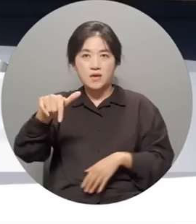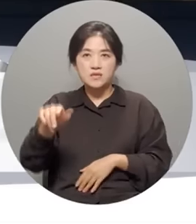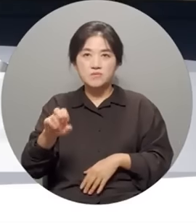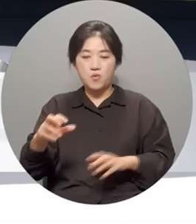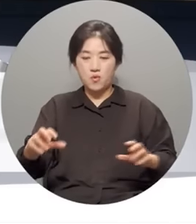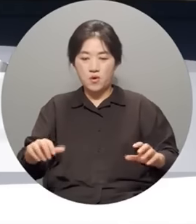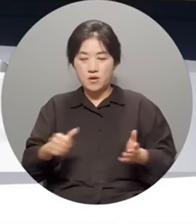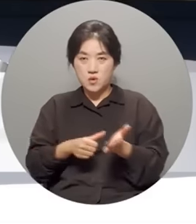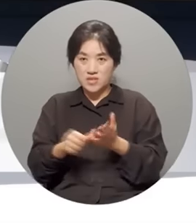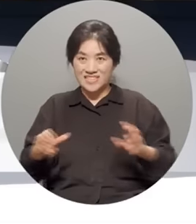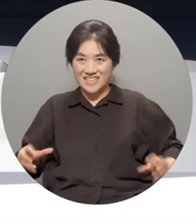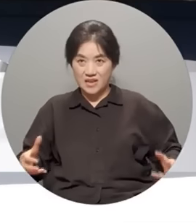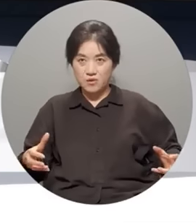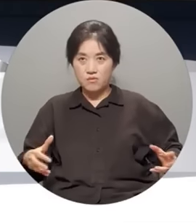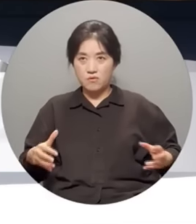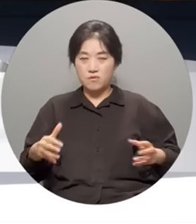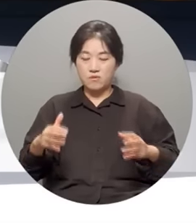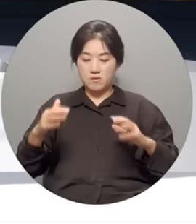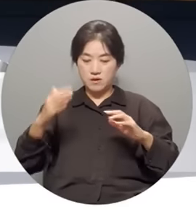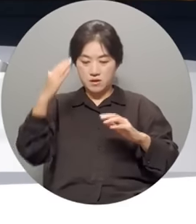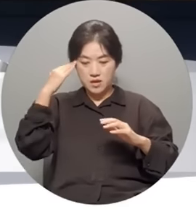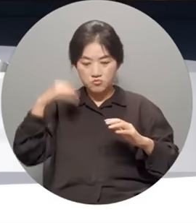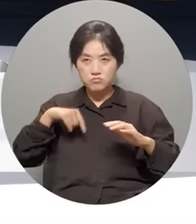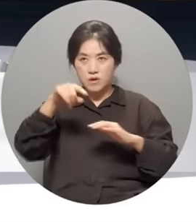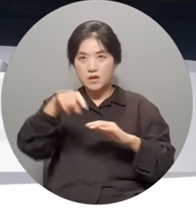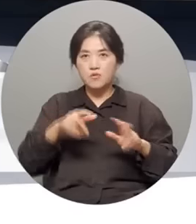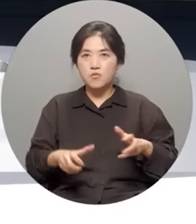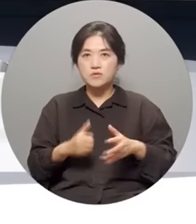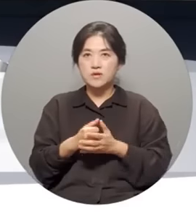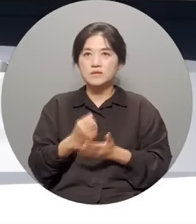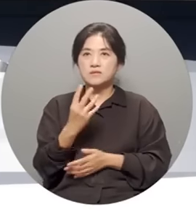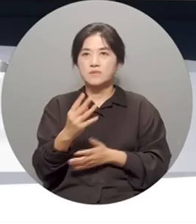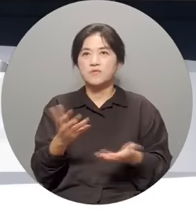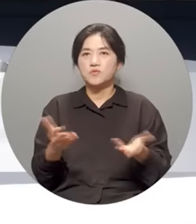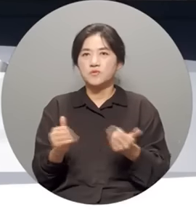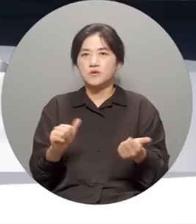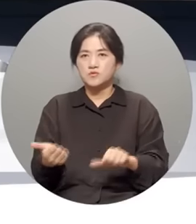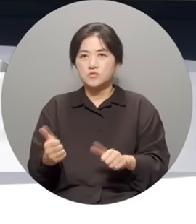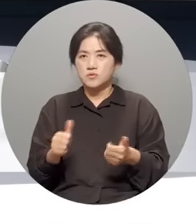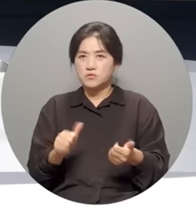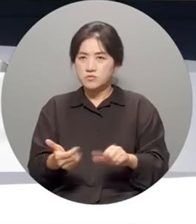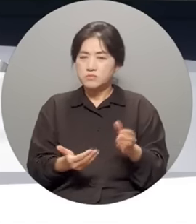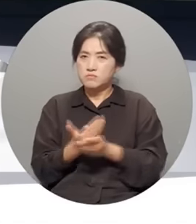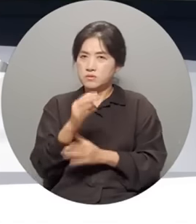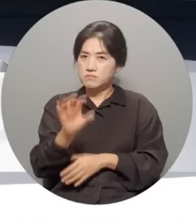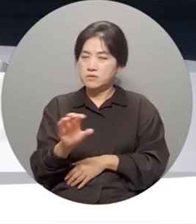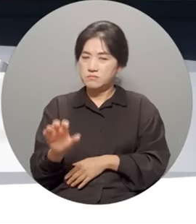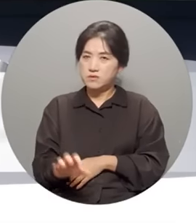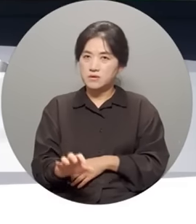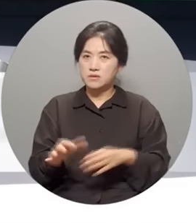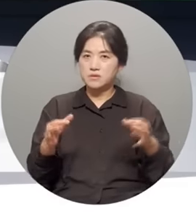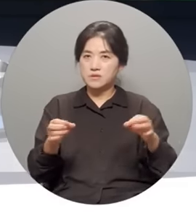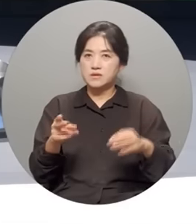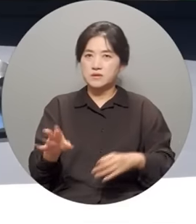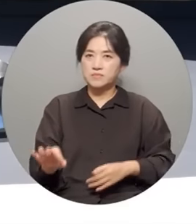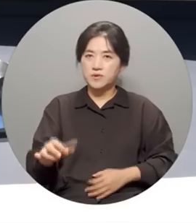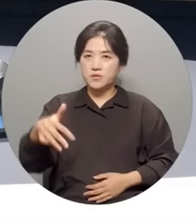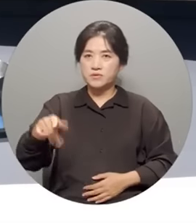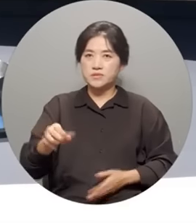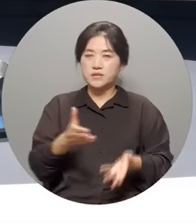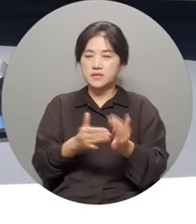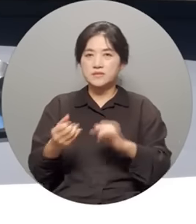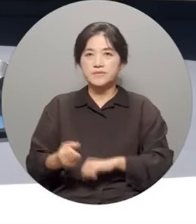국내외 공장에서 모두 4명의 노동자가 목숨을 잃는 등 사망 사고가 반복되고 있습니다. 김영창